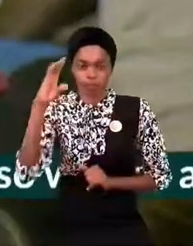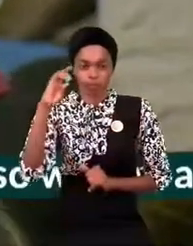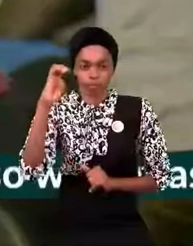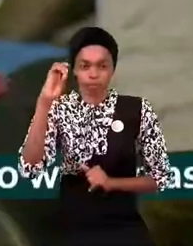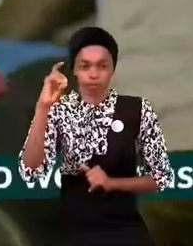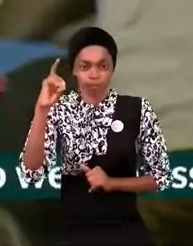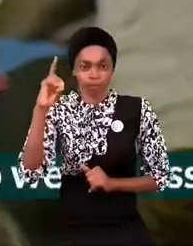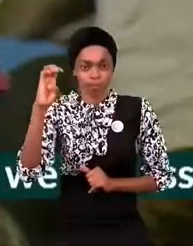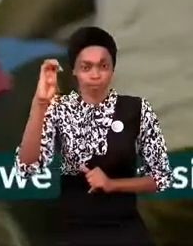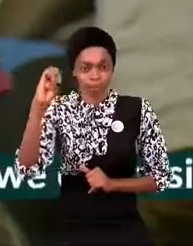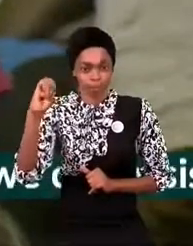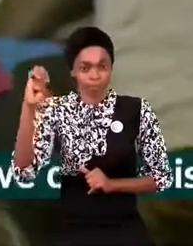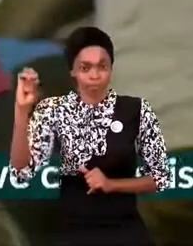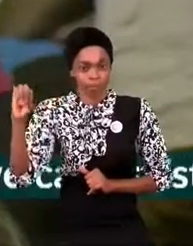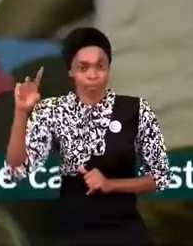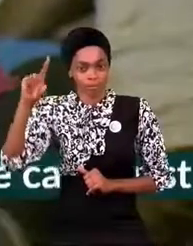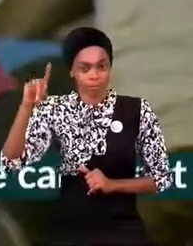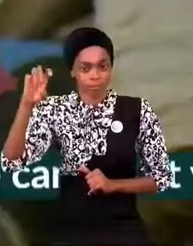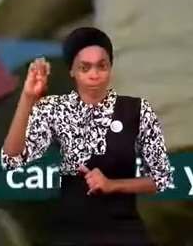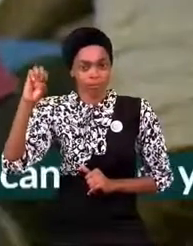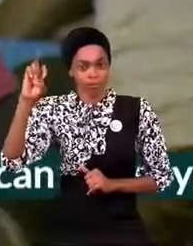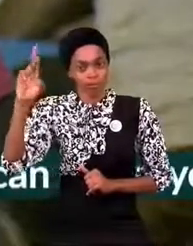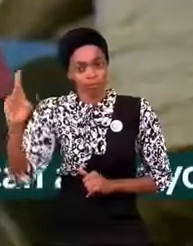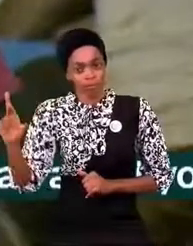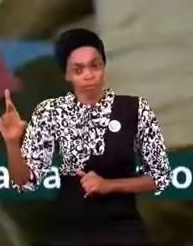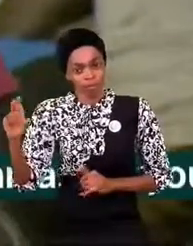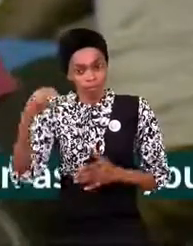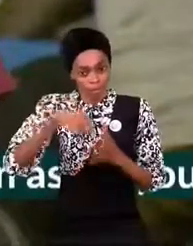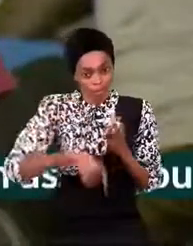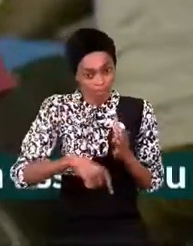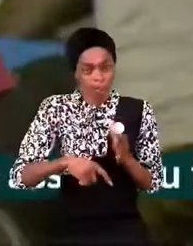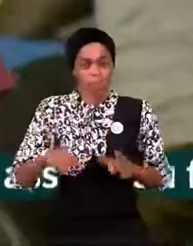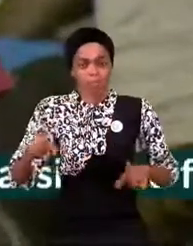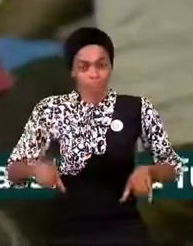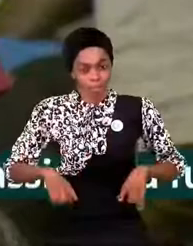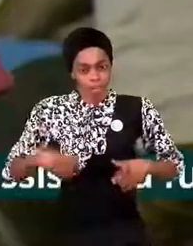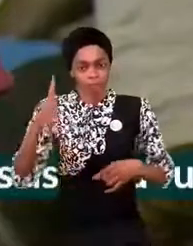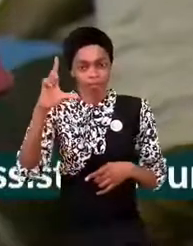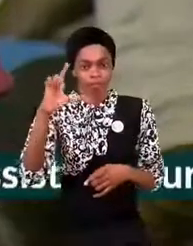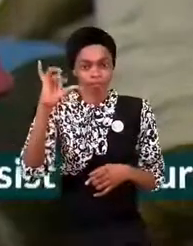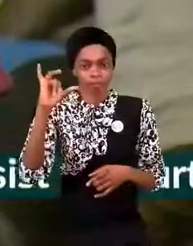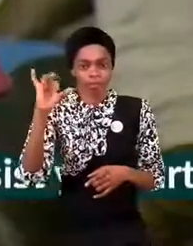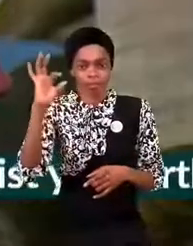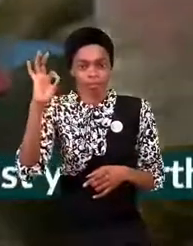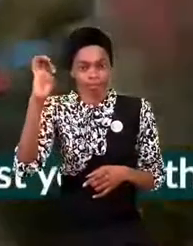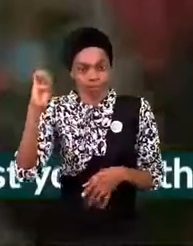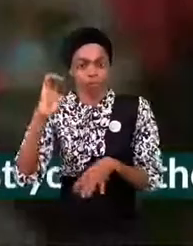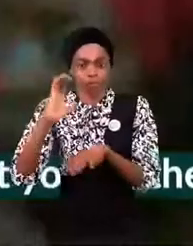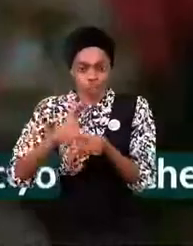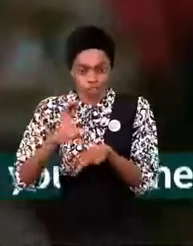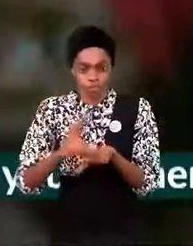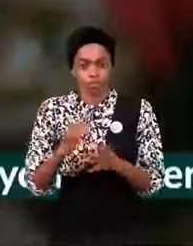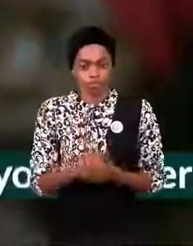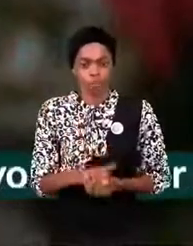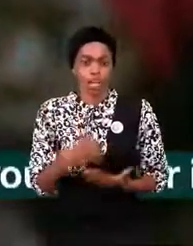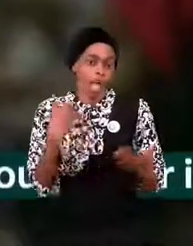par rapport à ce que nous voulons, espérant la touche du Seigneur, comme il va nous visiter